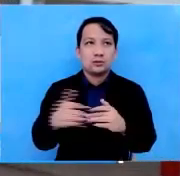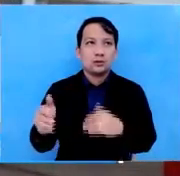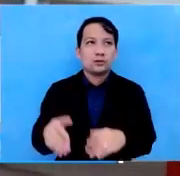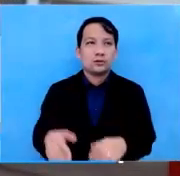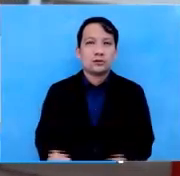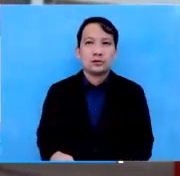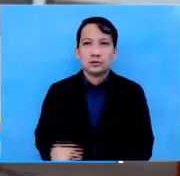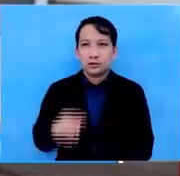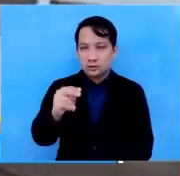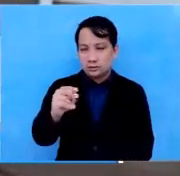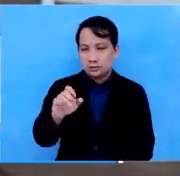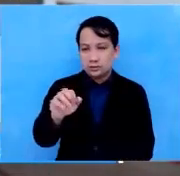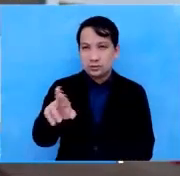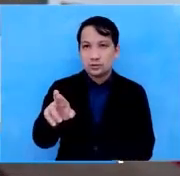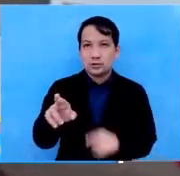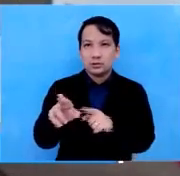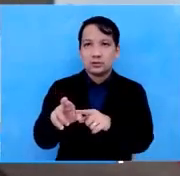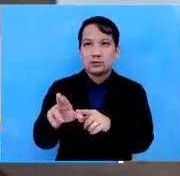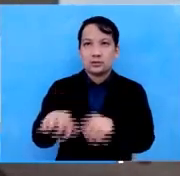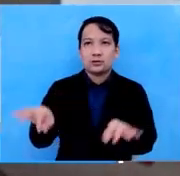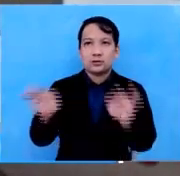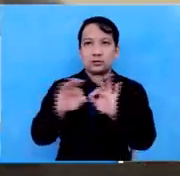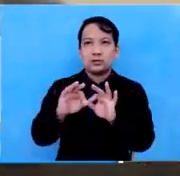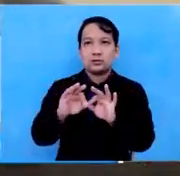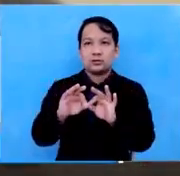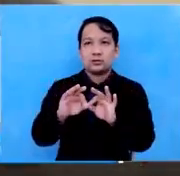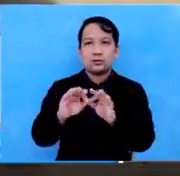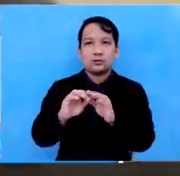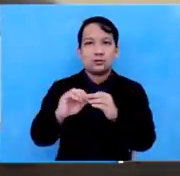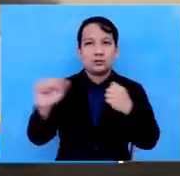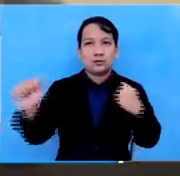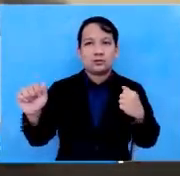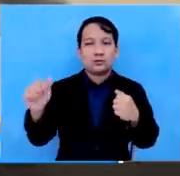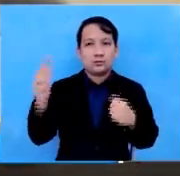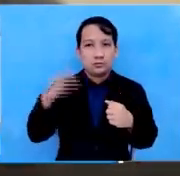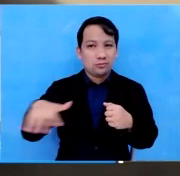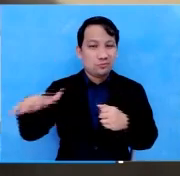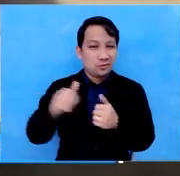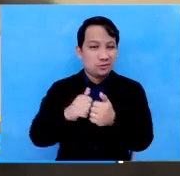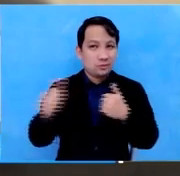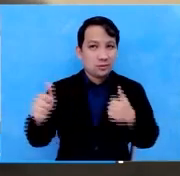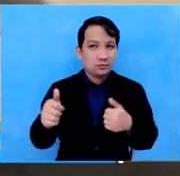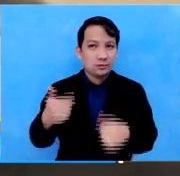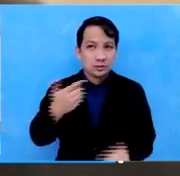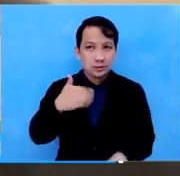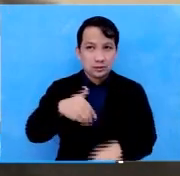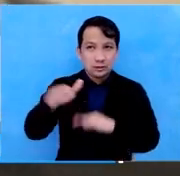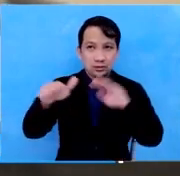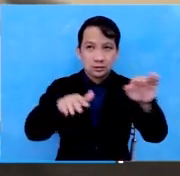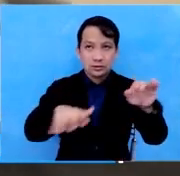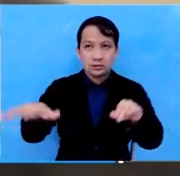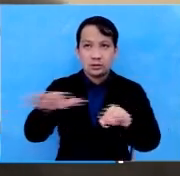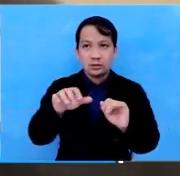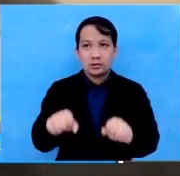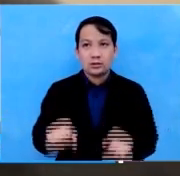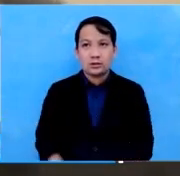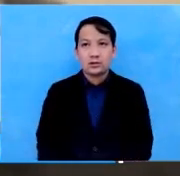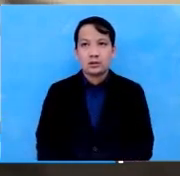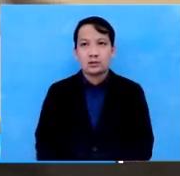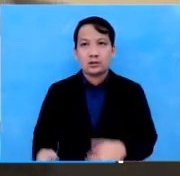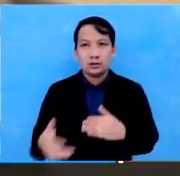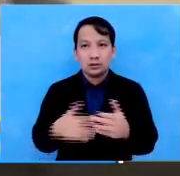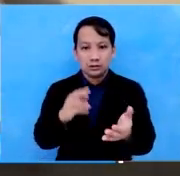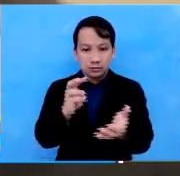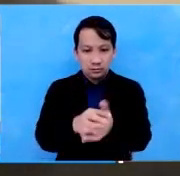NCR? Inuuna po muna natin talaga yung GIDA area. Kasi tandaan natin, kahit tayo man, natin deploy sa malalayong lugar, eh kahit nasa lungsod na tayo sa